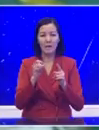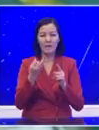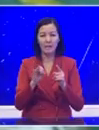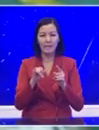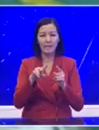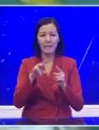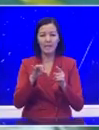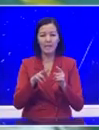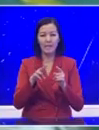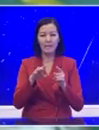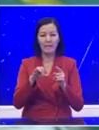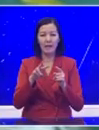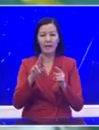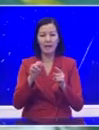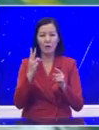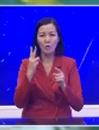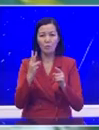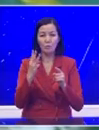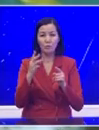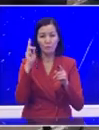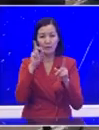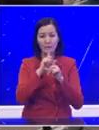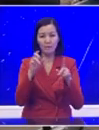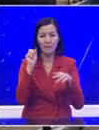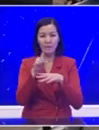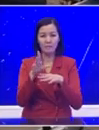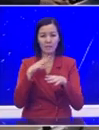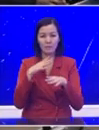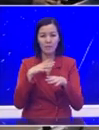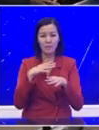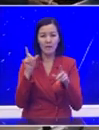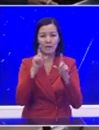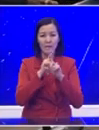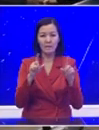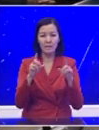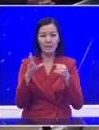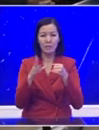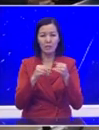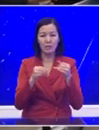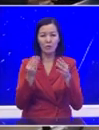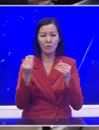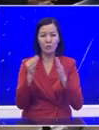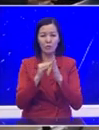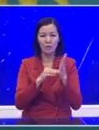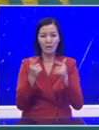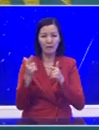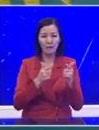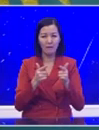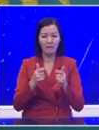Іле аудандары 3 мектептен тапсырыс берді. Аймақ әкімдерінің айтуынша, нысан үшін жерде сметалық құжаттама да дайын.